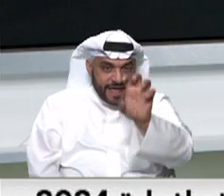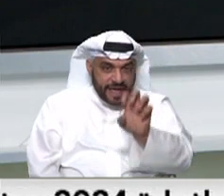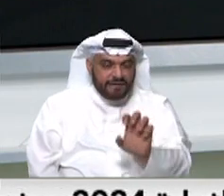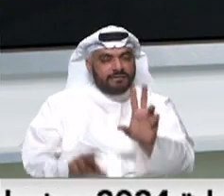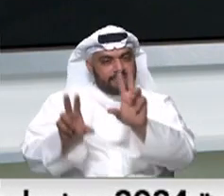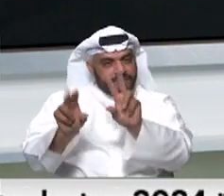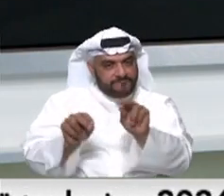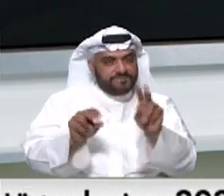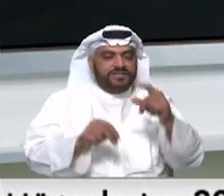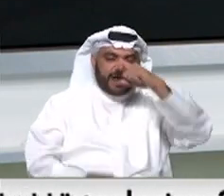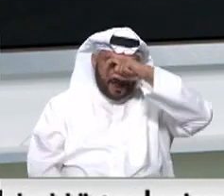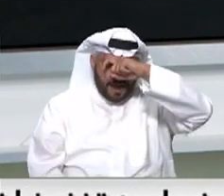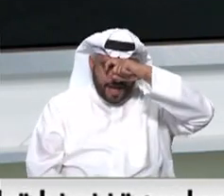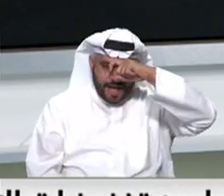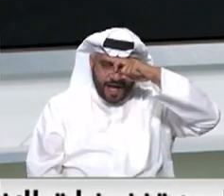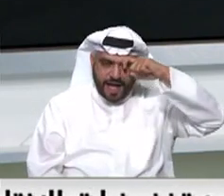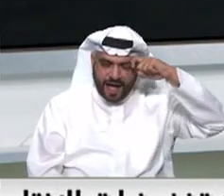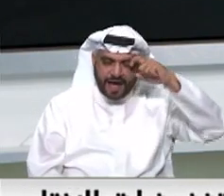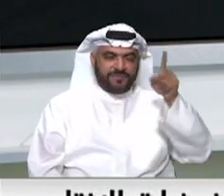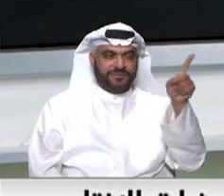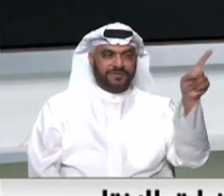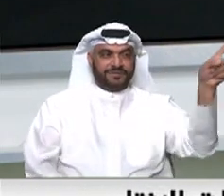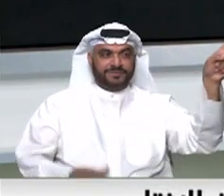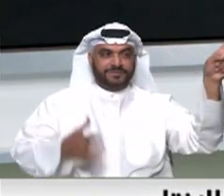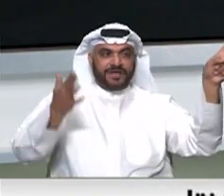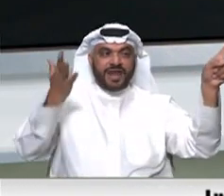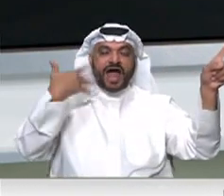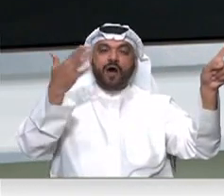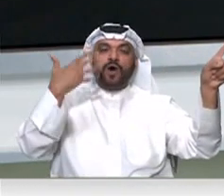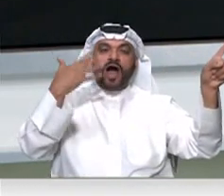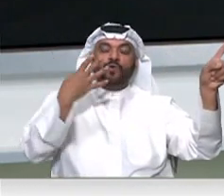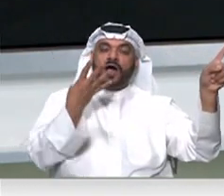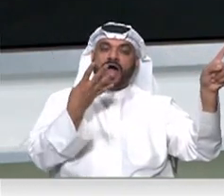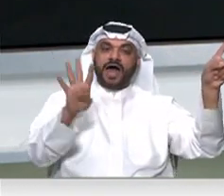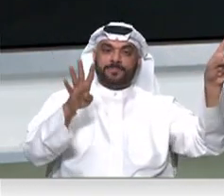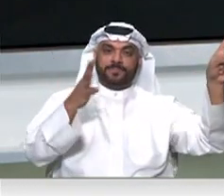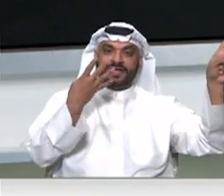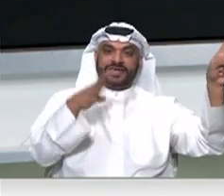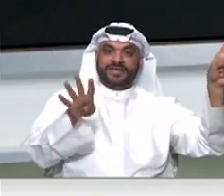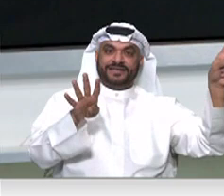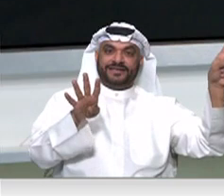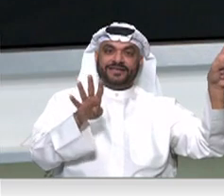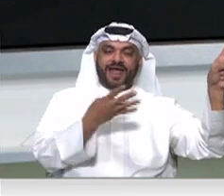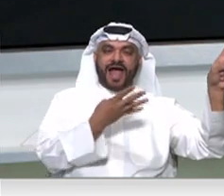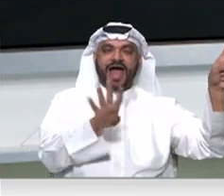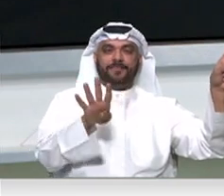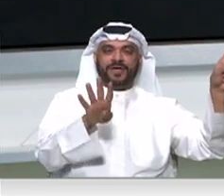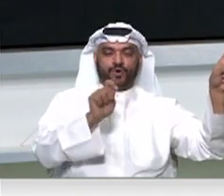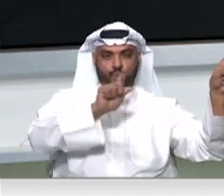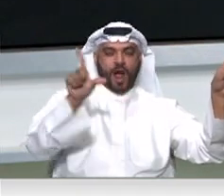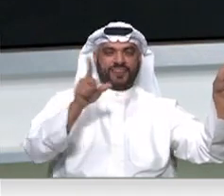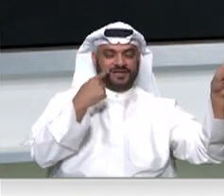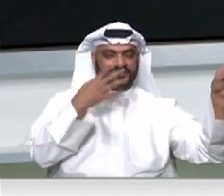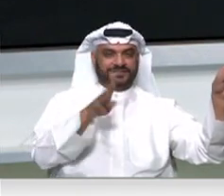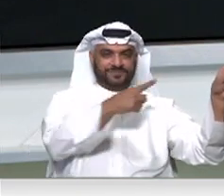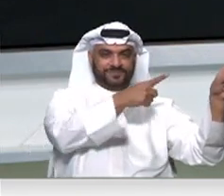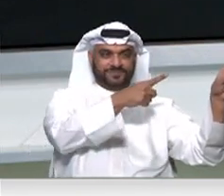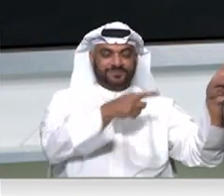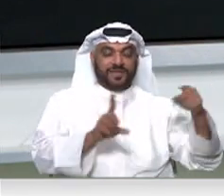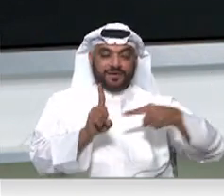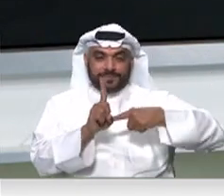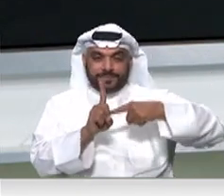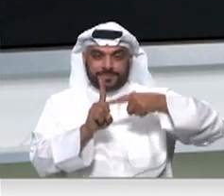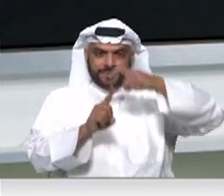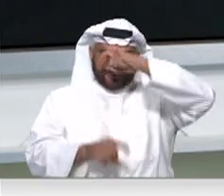الشماليه الغربيه متوقع نشاط على فترات صراع وسرعتها بشكل عام ما بين 12 الى الاربعين كيلو متر ساعه ودرجات الحراره